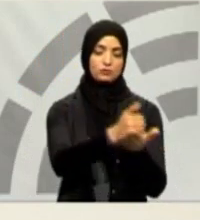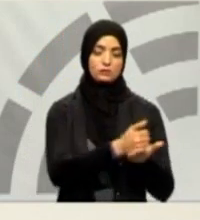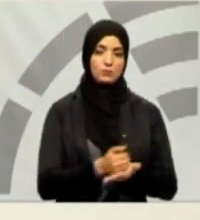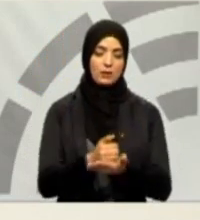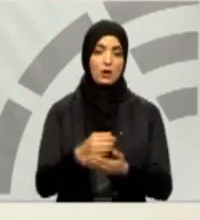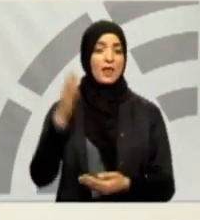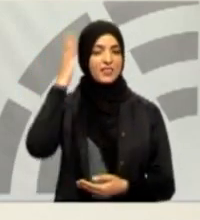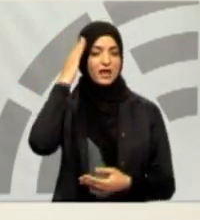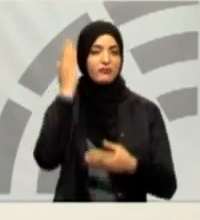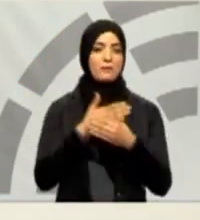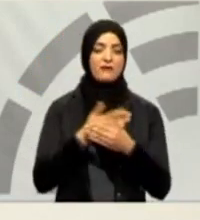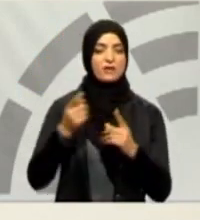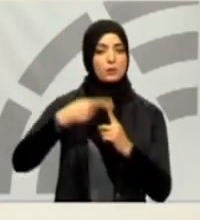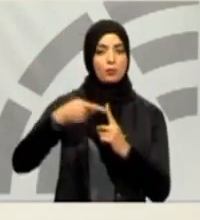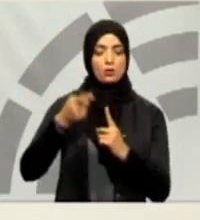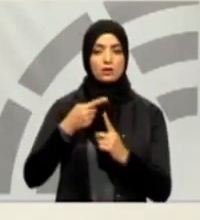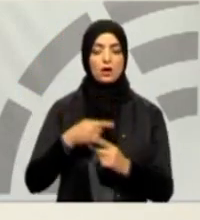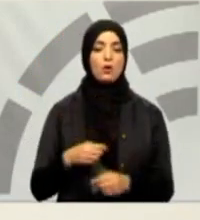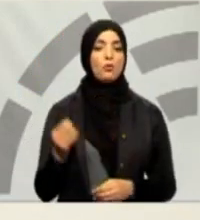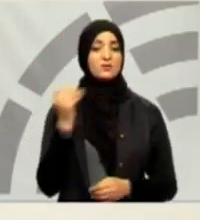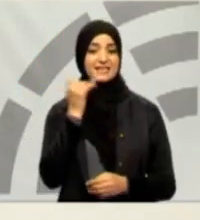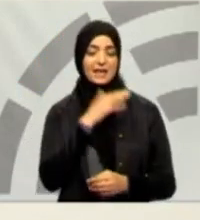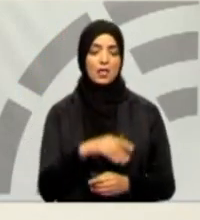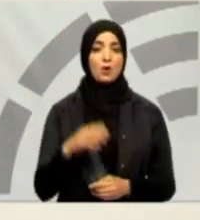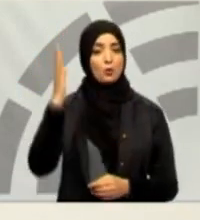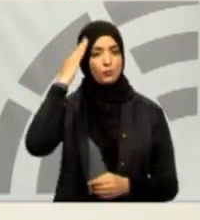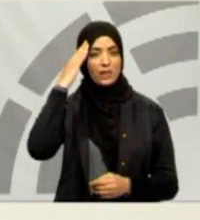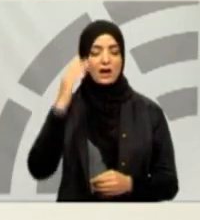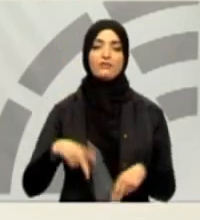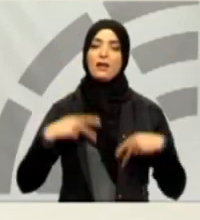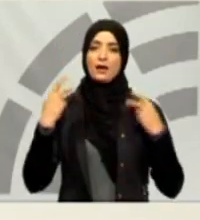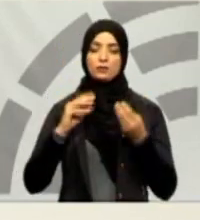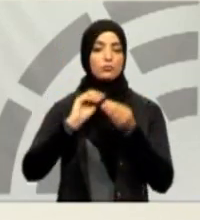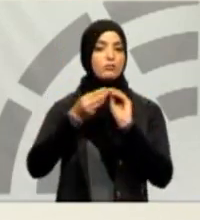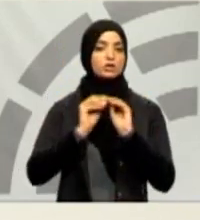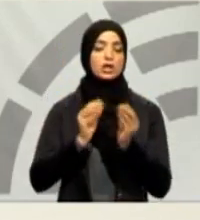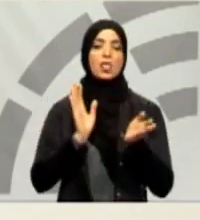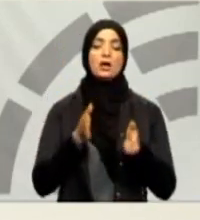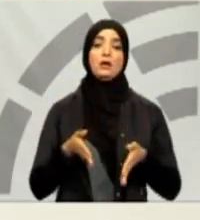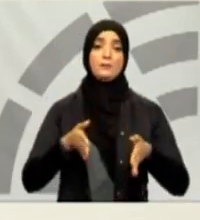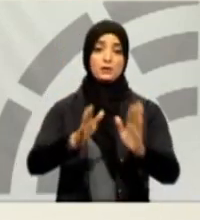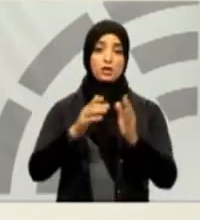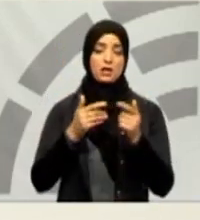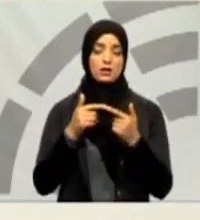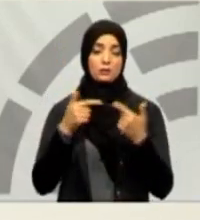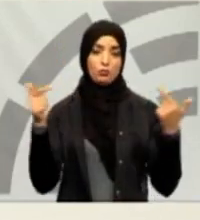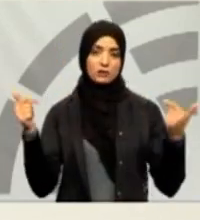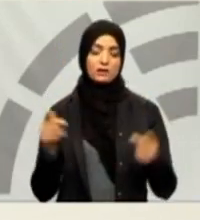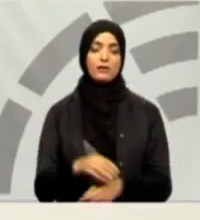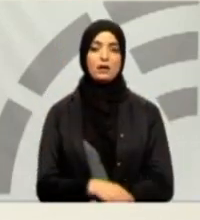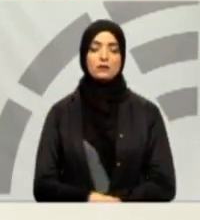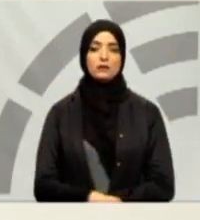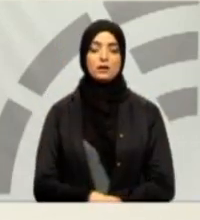بالملفات المهمه والحارقه وبدرايه المباشر بشان العام ويشرفني ان اضع